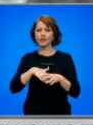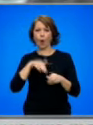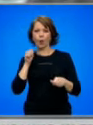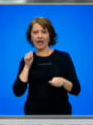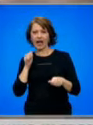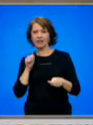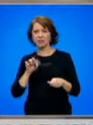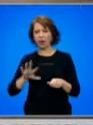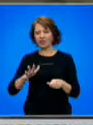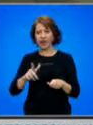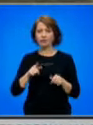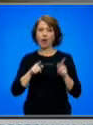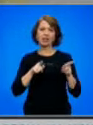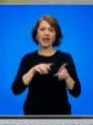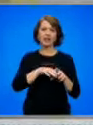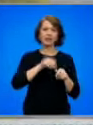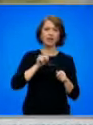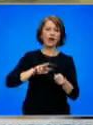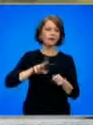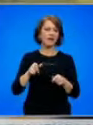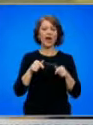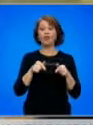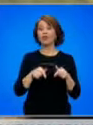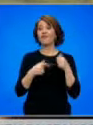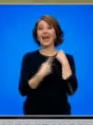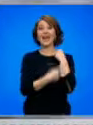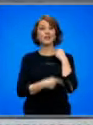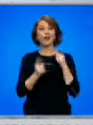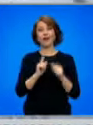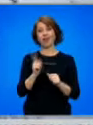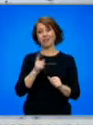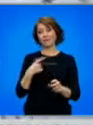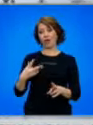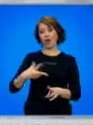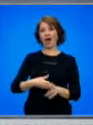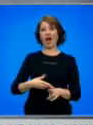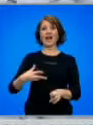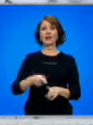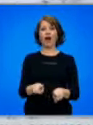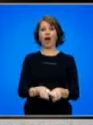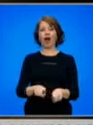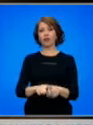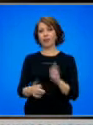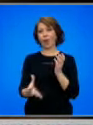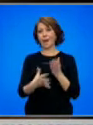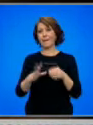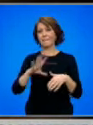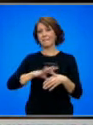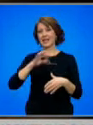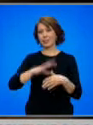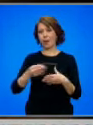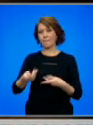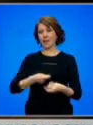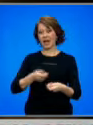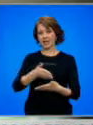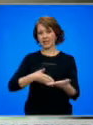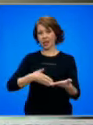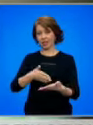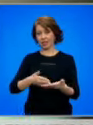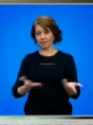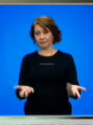откажем от друго. Но това е история, извинение. Не може да режеш като в месарницата и да кажеш дайте ми шола, тук ми дайте